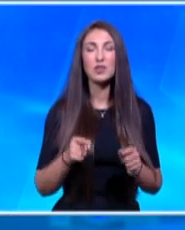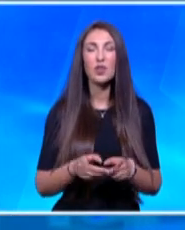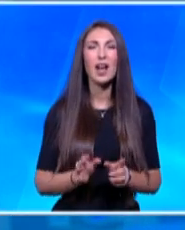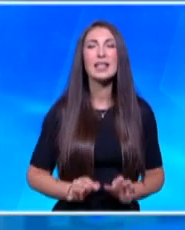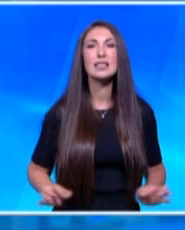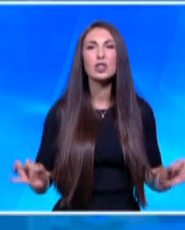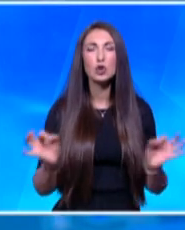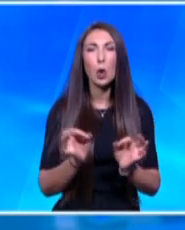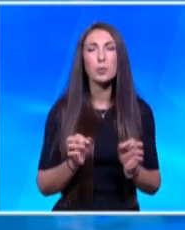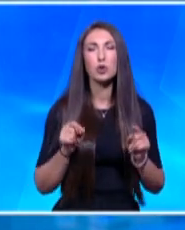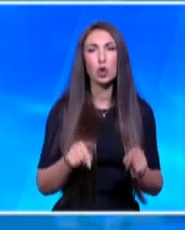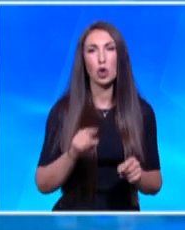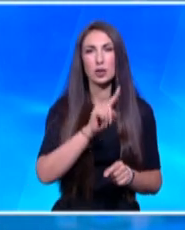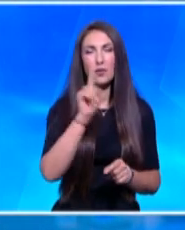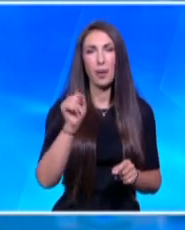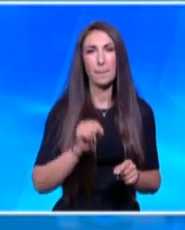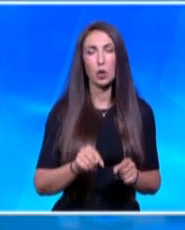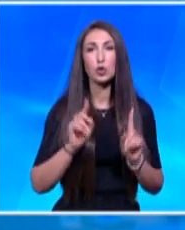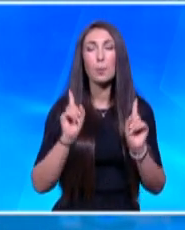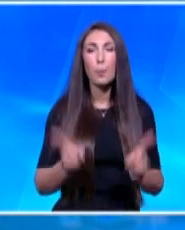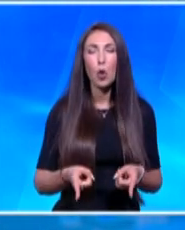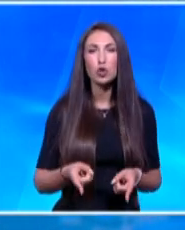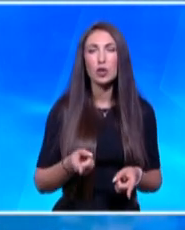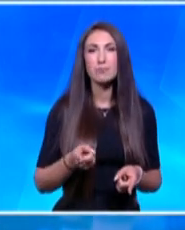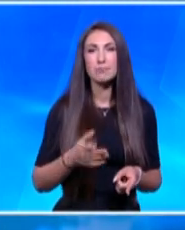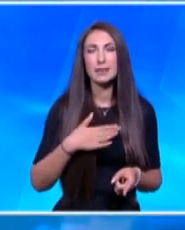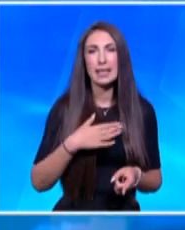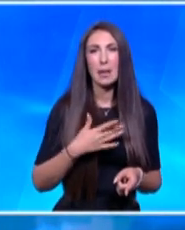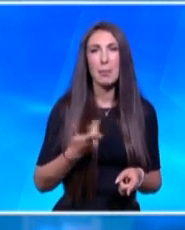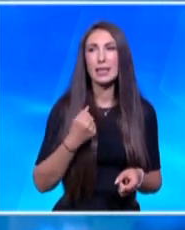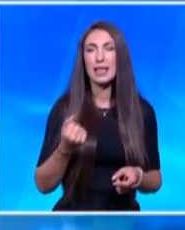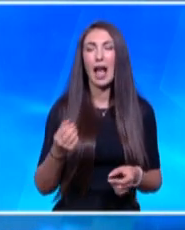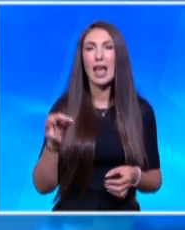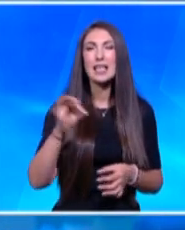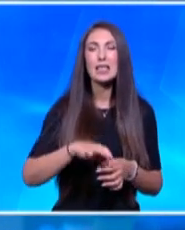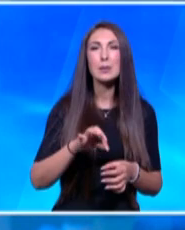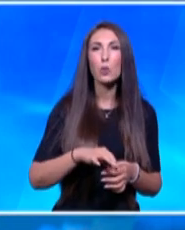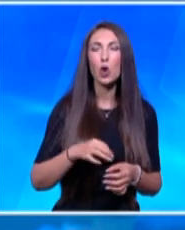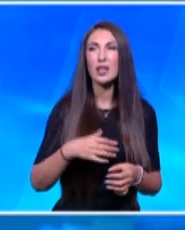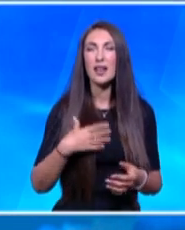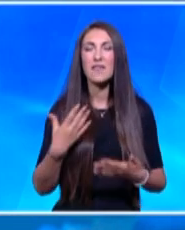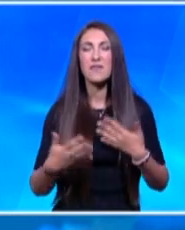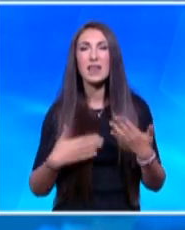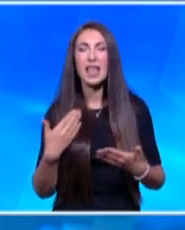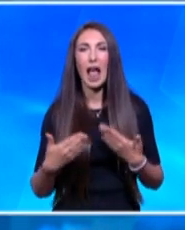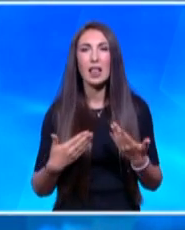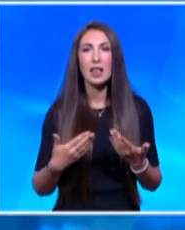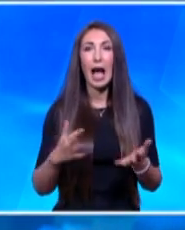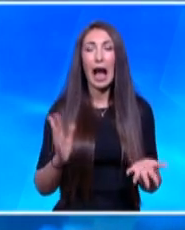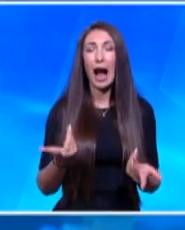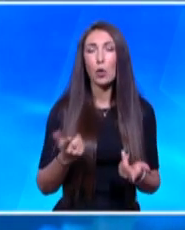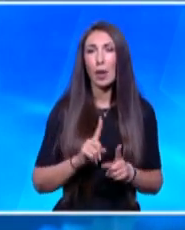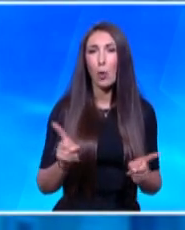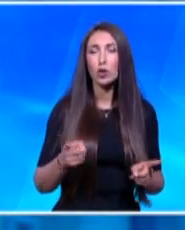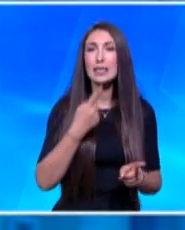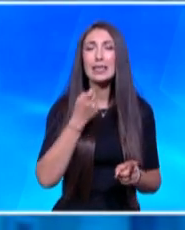изобщо този въпрос може ли да окаже някакво електорално влияние? Ако не може, тогава за какво изобщо се повдига?